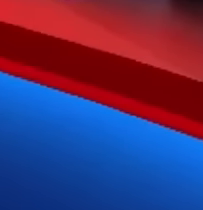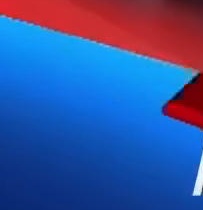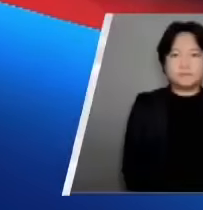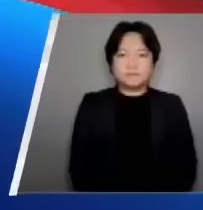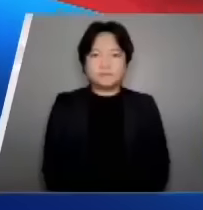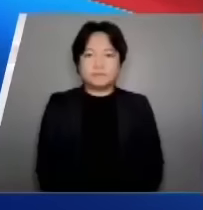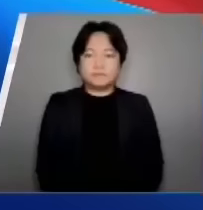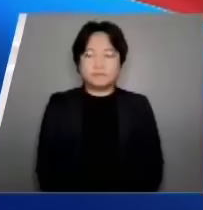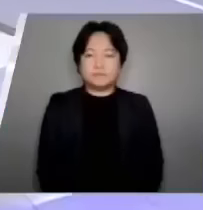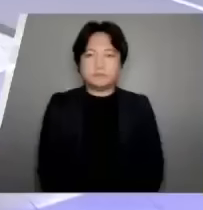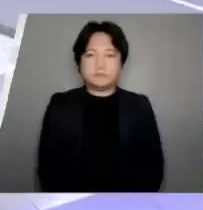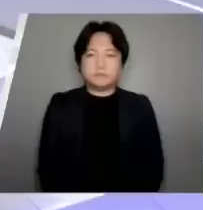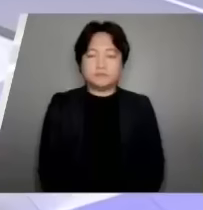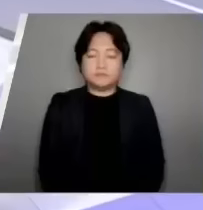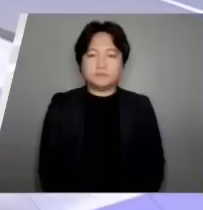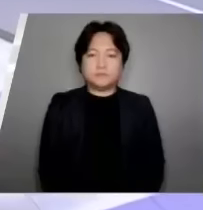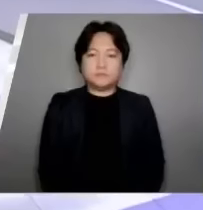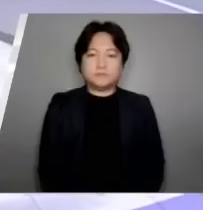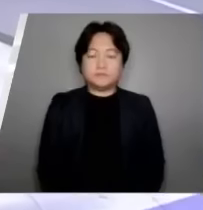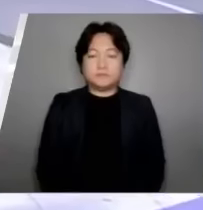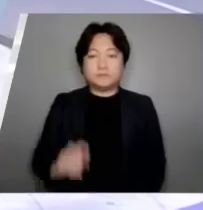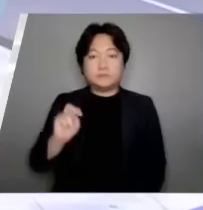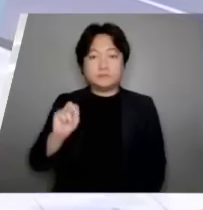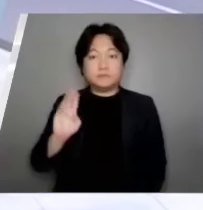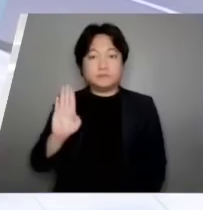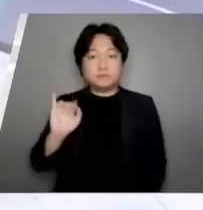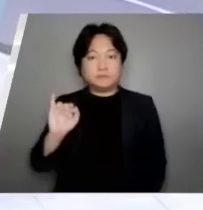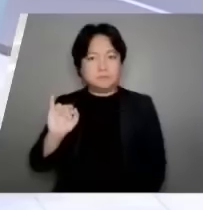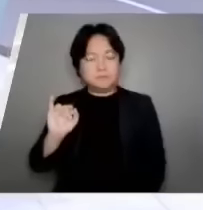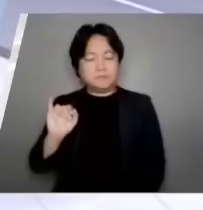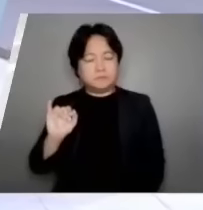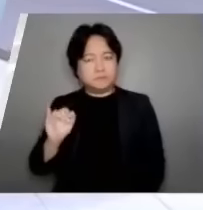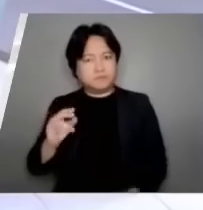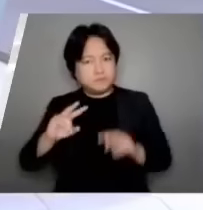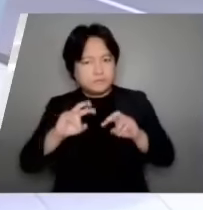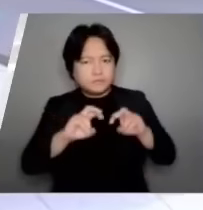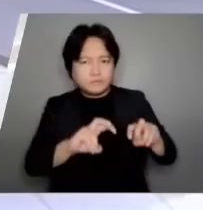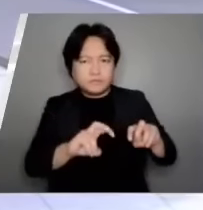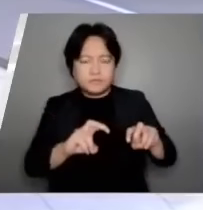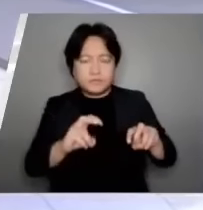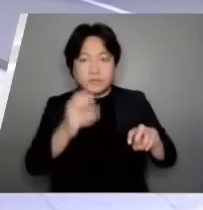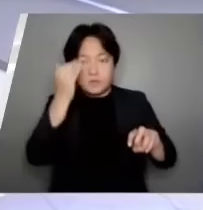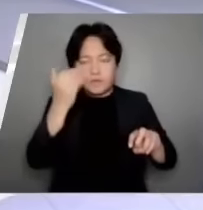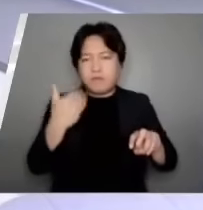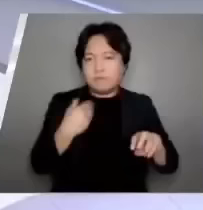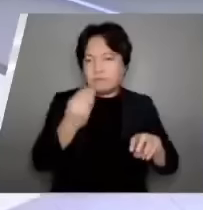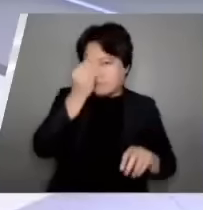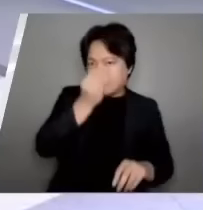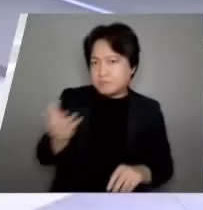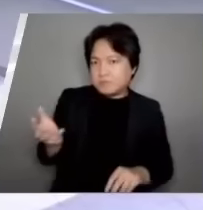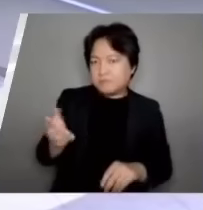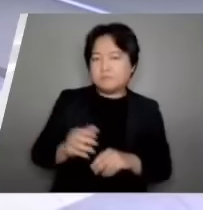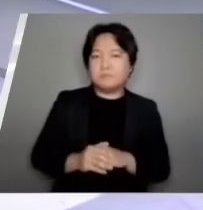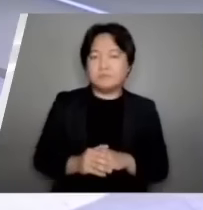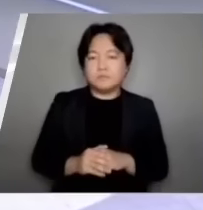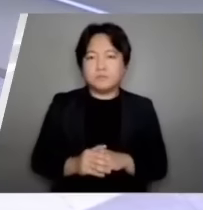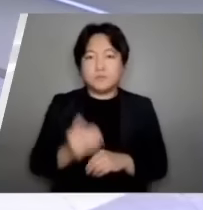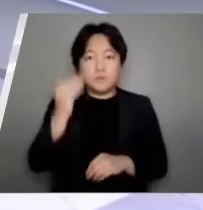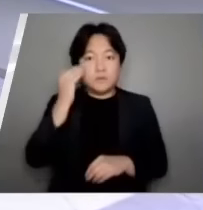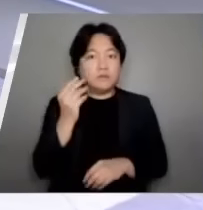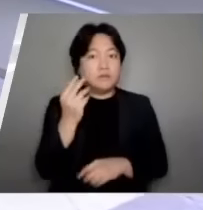Iniimbestigahan na ng National Bureau of Investigation ang natanggap nilang impormasyon na posibleng may ilegal na pogo sa loob ng Sinalakay na Resort sa Puerto